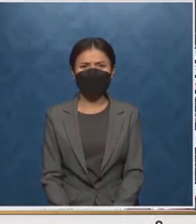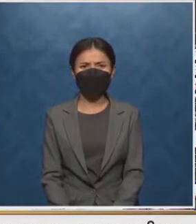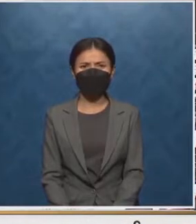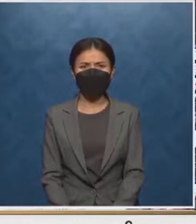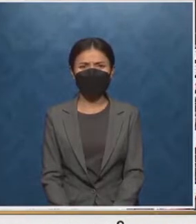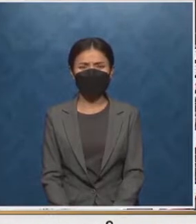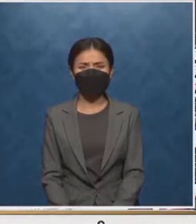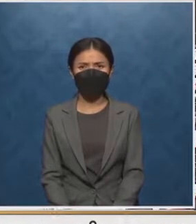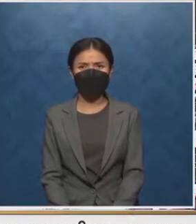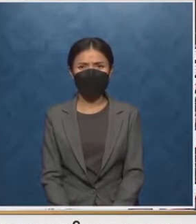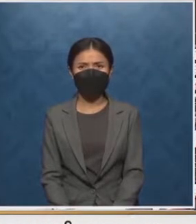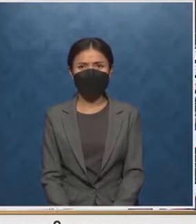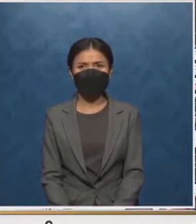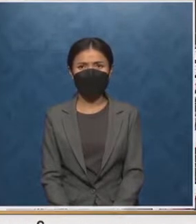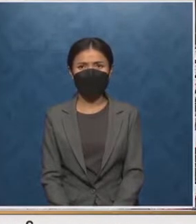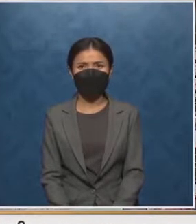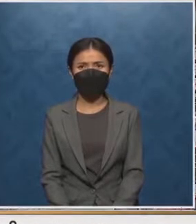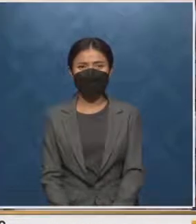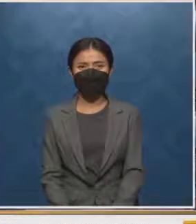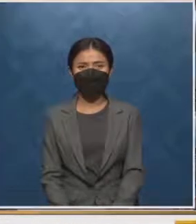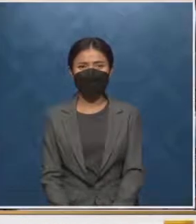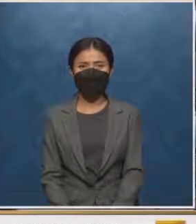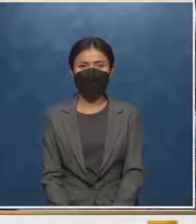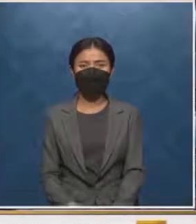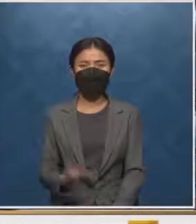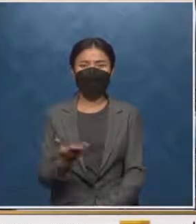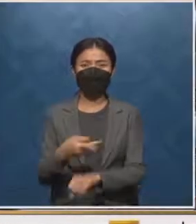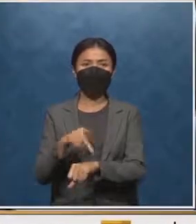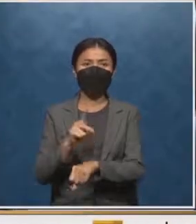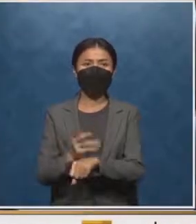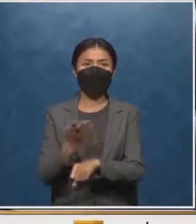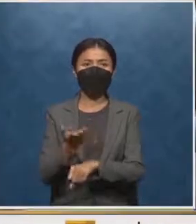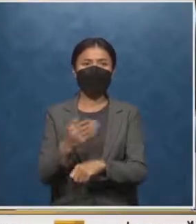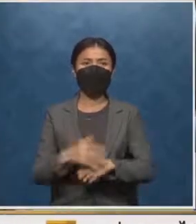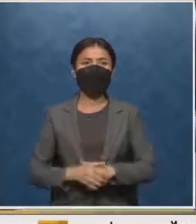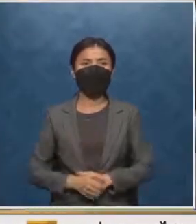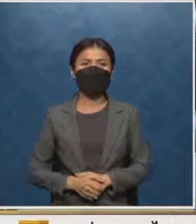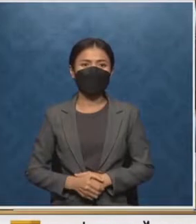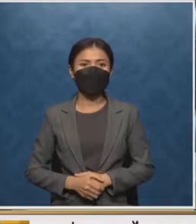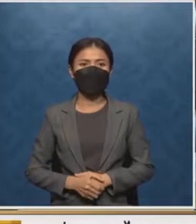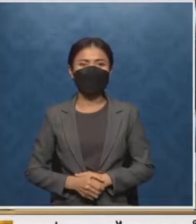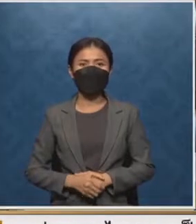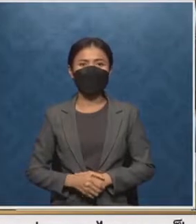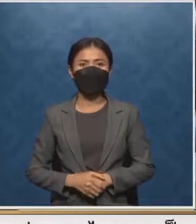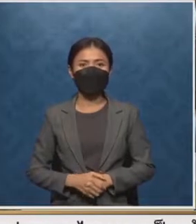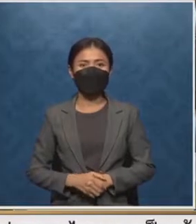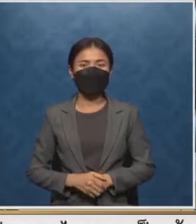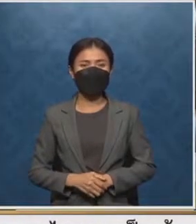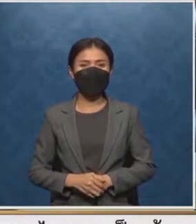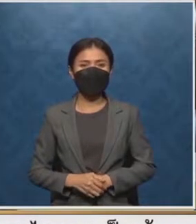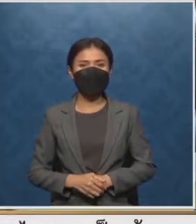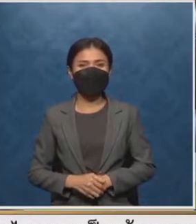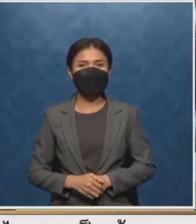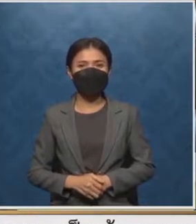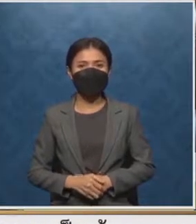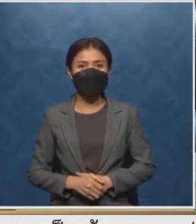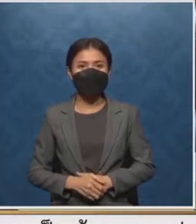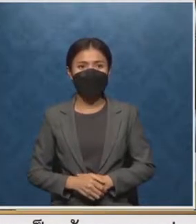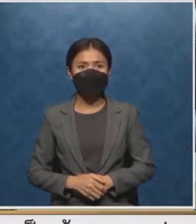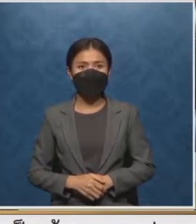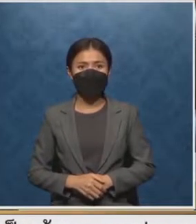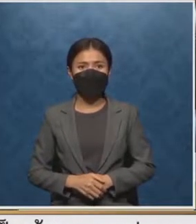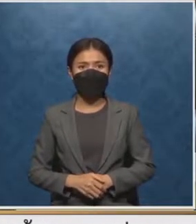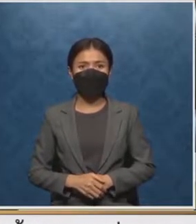กับเรียนท่านประธานที่เคารพกับผมนายพิเชษฐ์ชื่อเมืองพานสมาชิกสภาผู้แทนราษฎรจังหวัดเชียงรายพรรคเพื่อไท